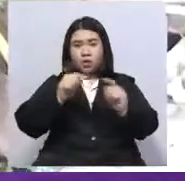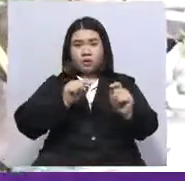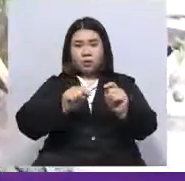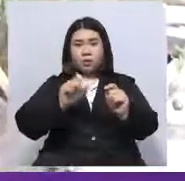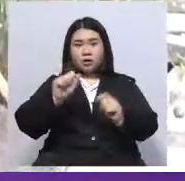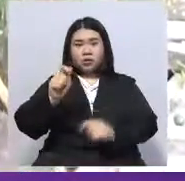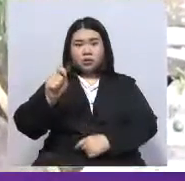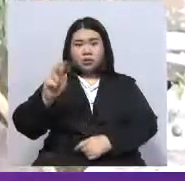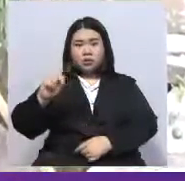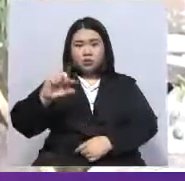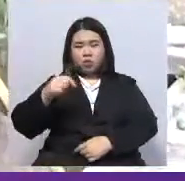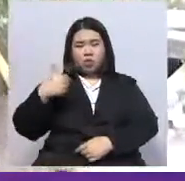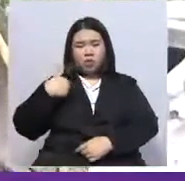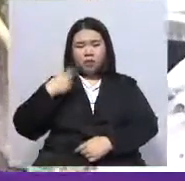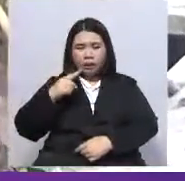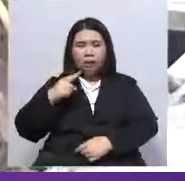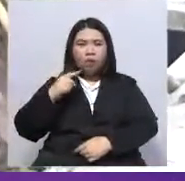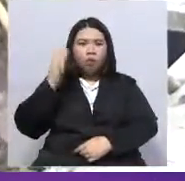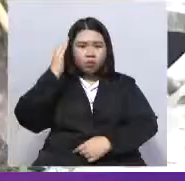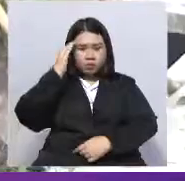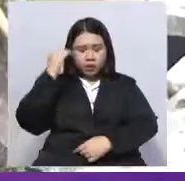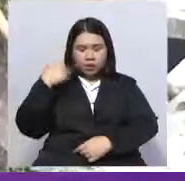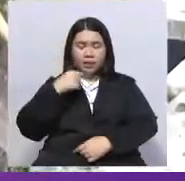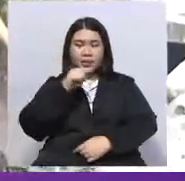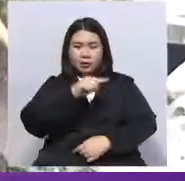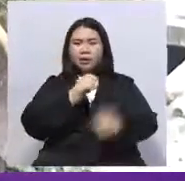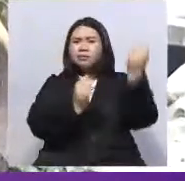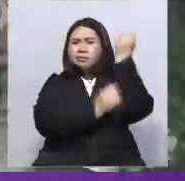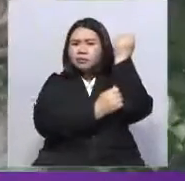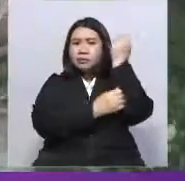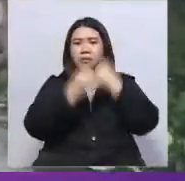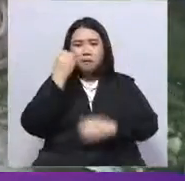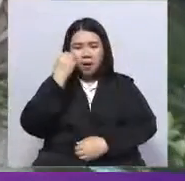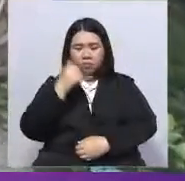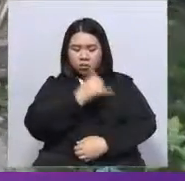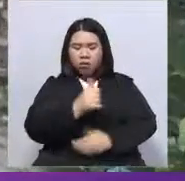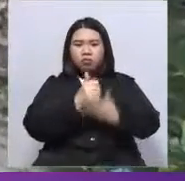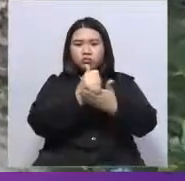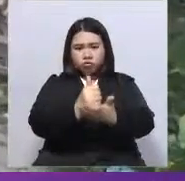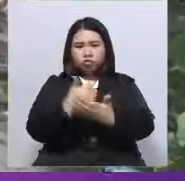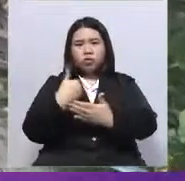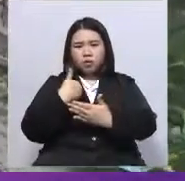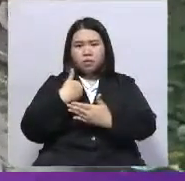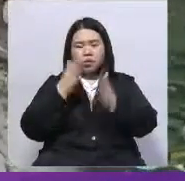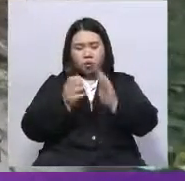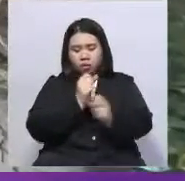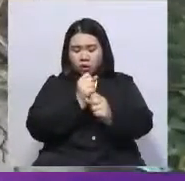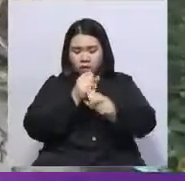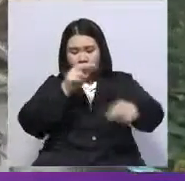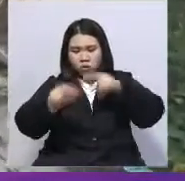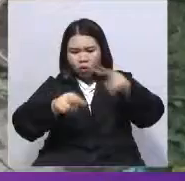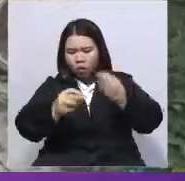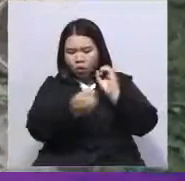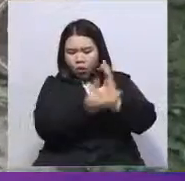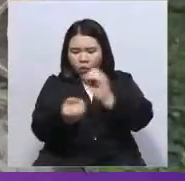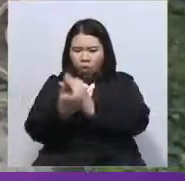คะหลังจากได้รับรายงานก็รีบสั่งการให้ผู้ใหญ่บ้านเข้าช่วยเหลือชาวบ้านพร้อมจัดส่งเจ้าหน้าที่ออกสำรวจความเสียห